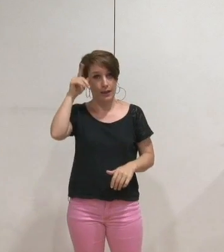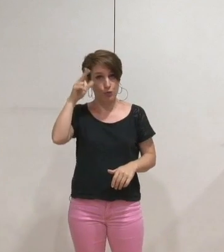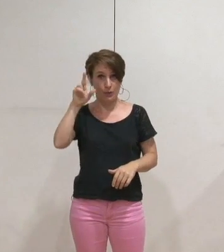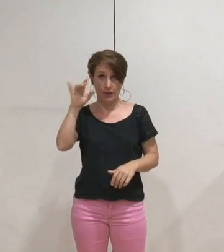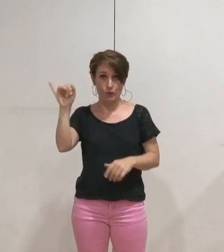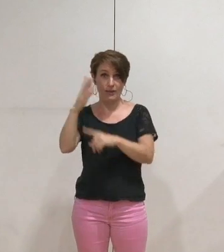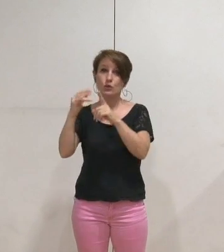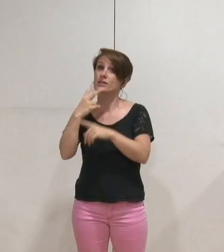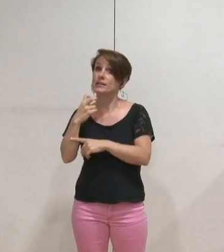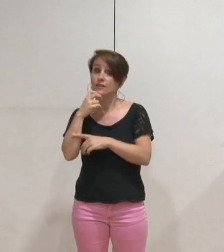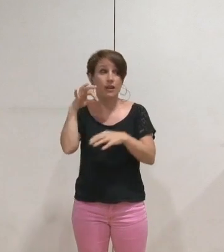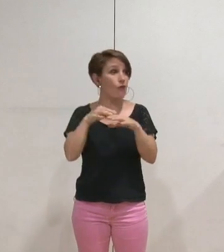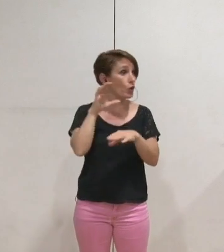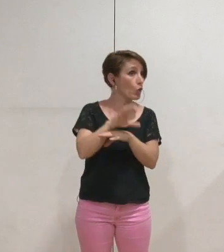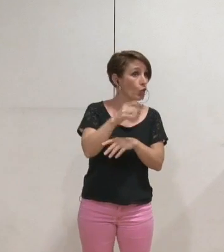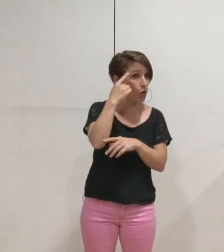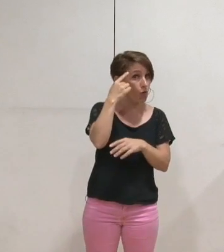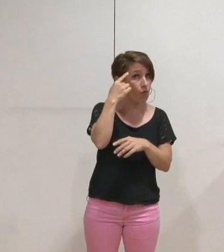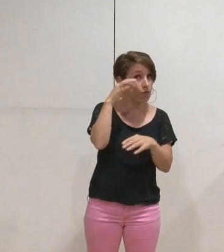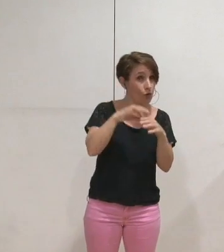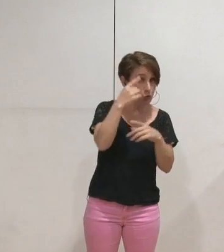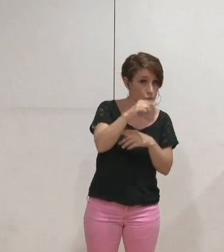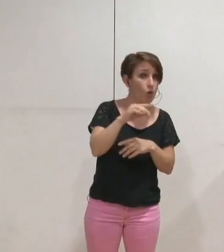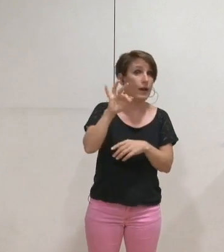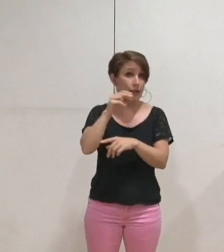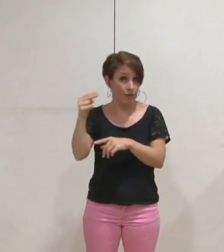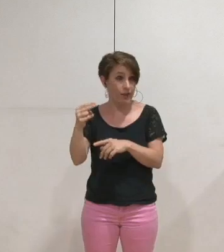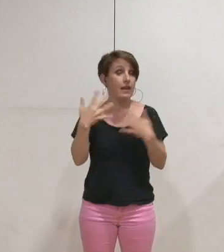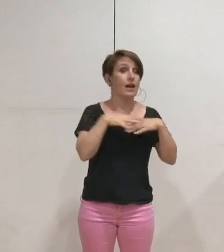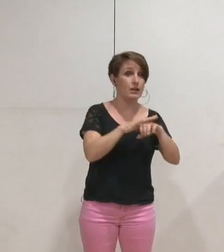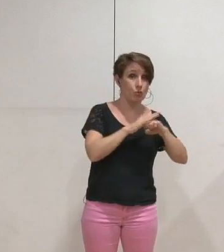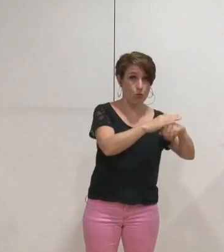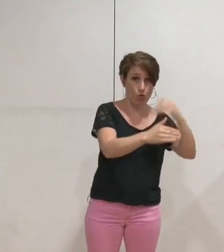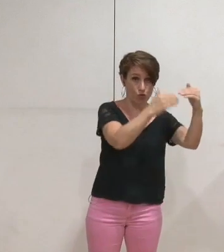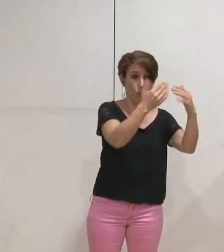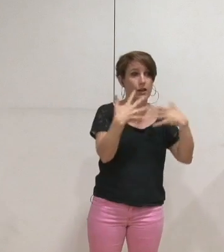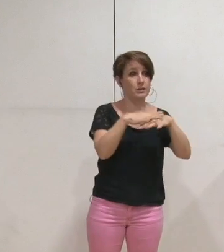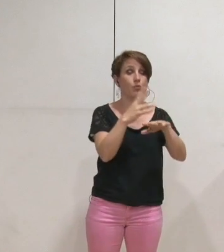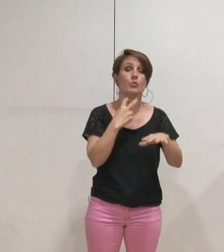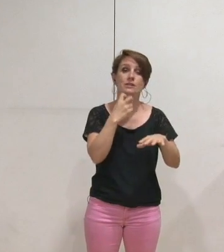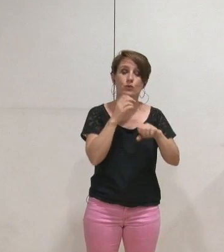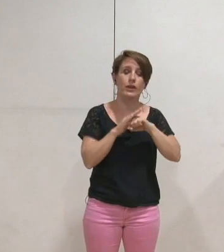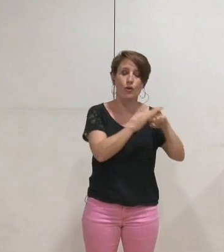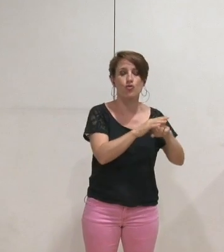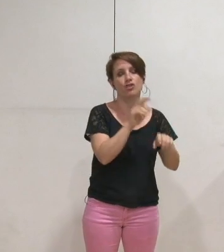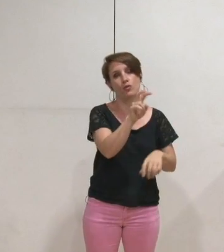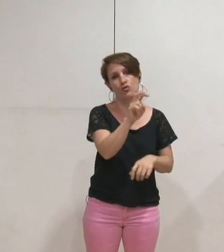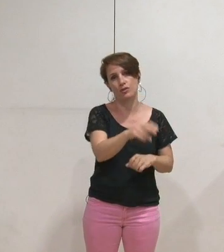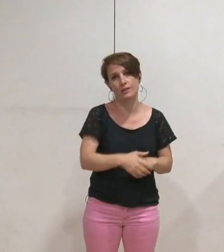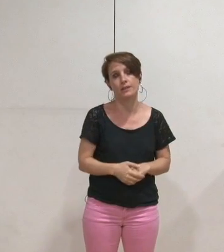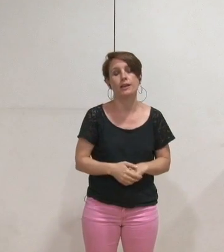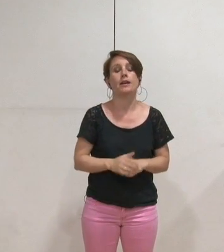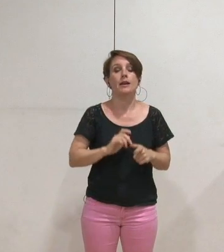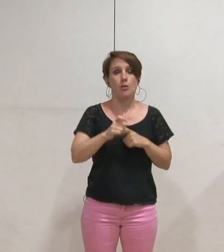qui vote contre qui vote pour Front national rassemblement de gauche et de progrès rassemblement citoyen de la gauche les écologistes la